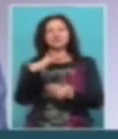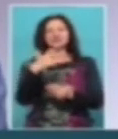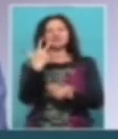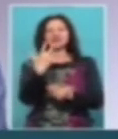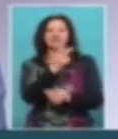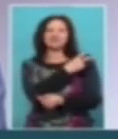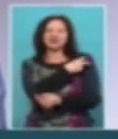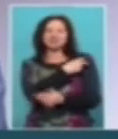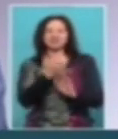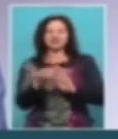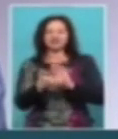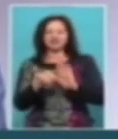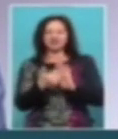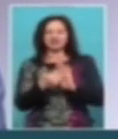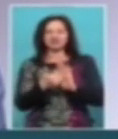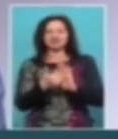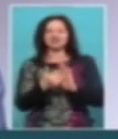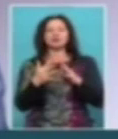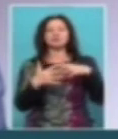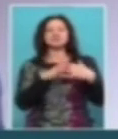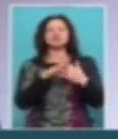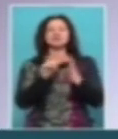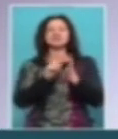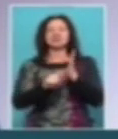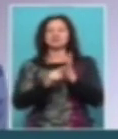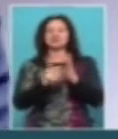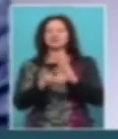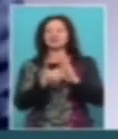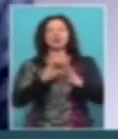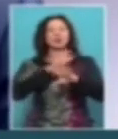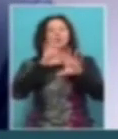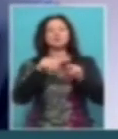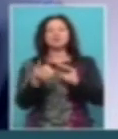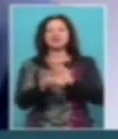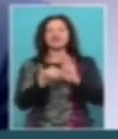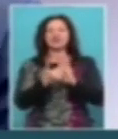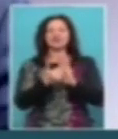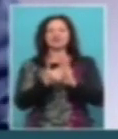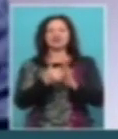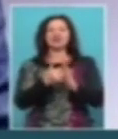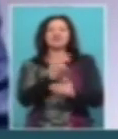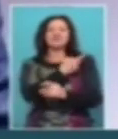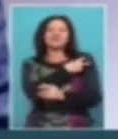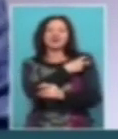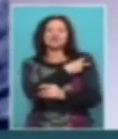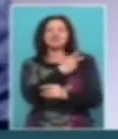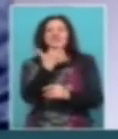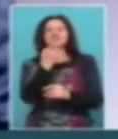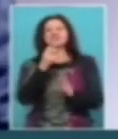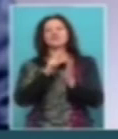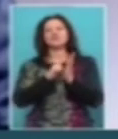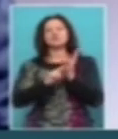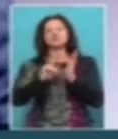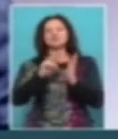әлеуметтік қолдау көрсетілді. Дипломмен ауылға бағдарламасы бойынша 56 миллион теңгеге жалдамалы пәтер ақысы төленді. Биыл медициналық қызметкерлер